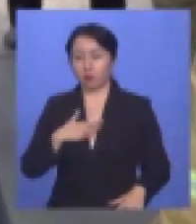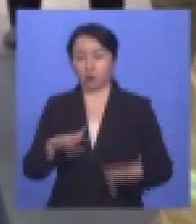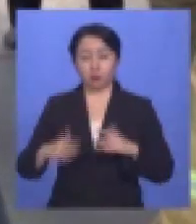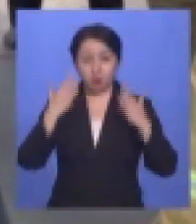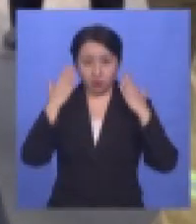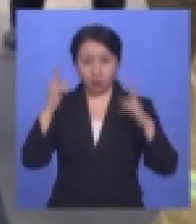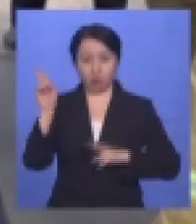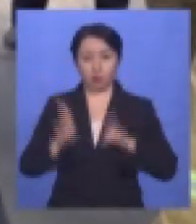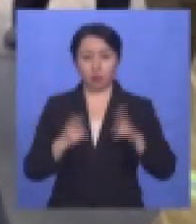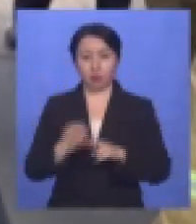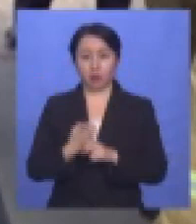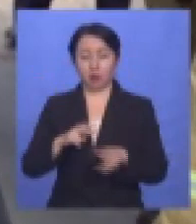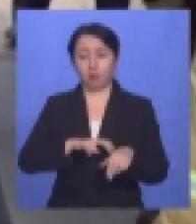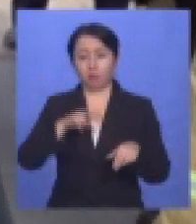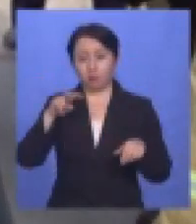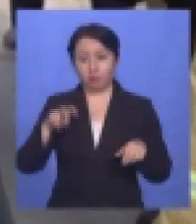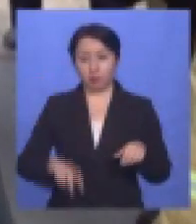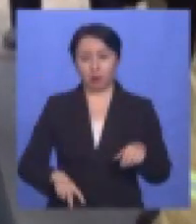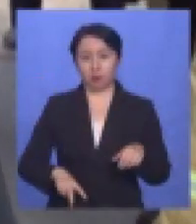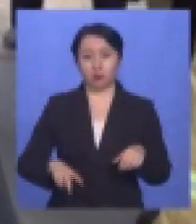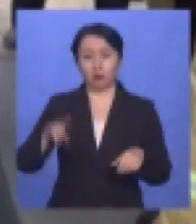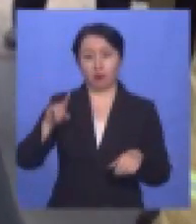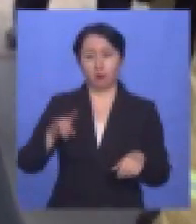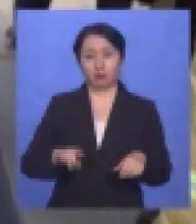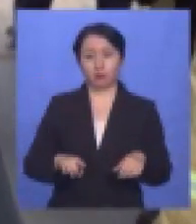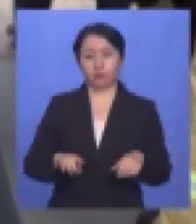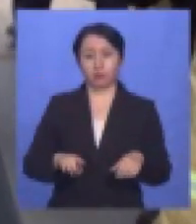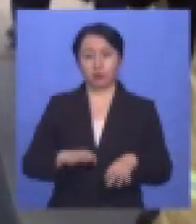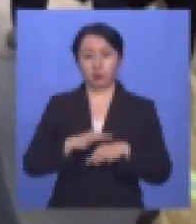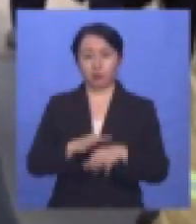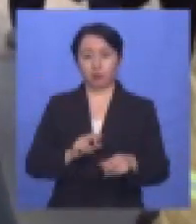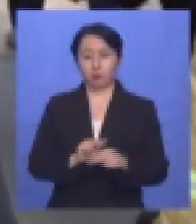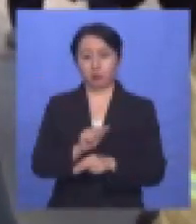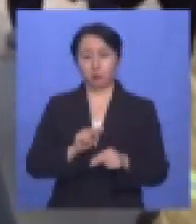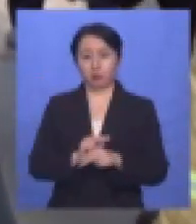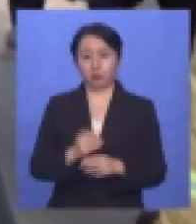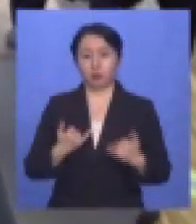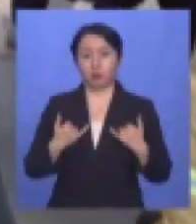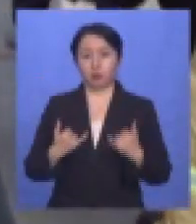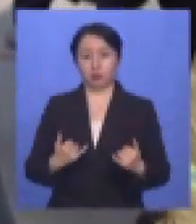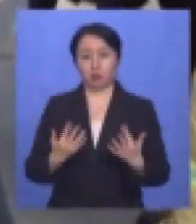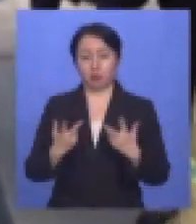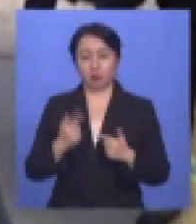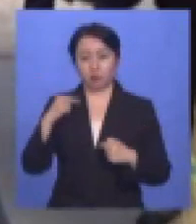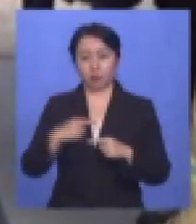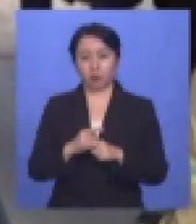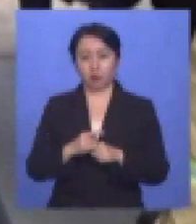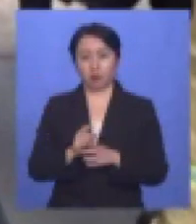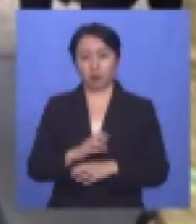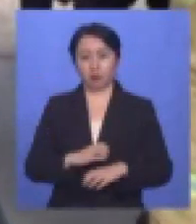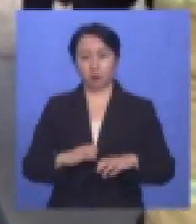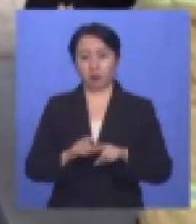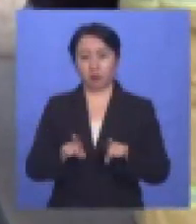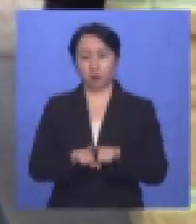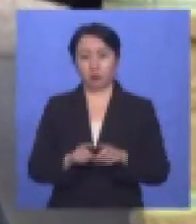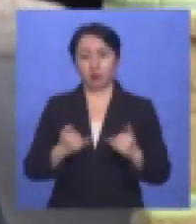пожарной безопасности, прыгали с верхних этажей, провели учения для отработки действий пожарных подразделений, а